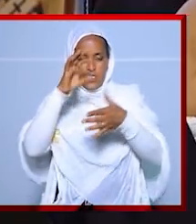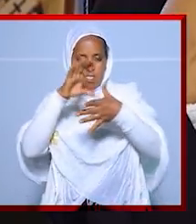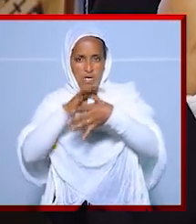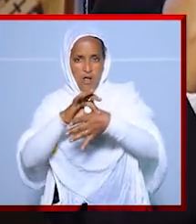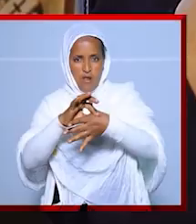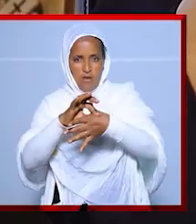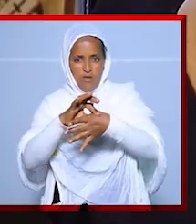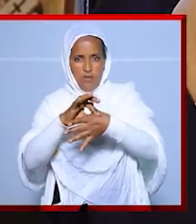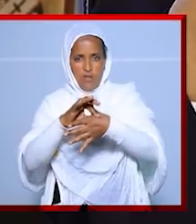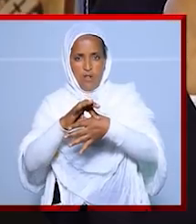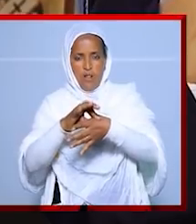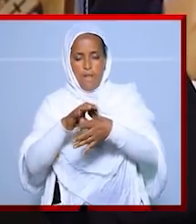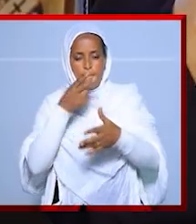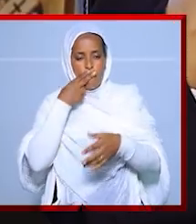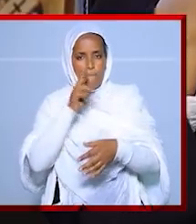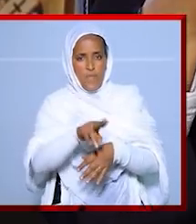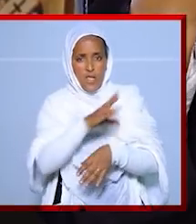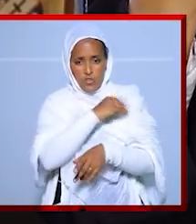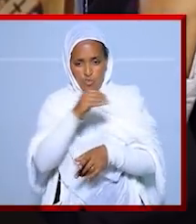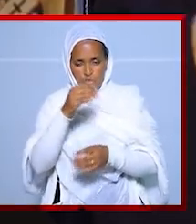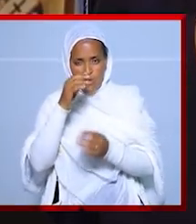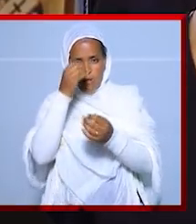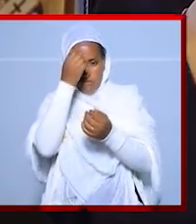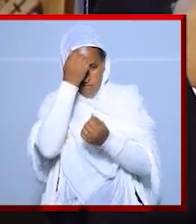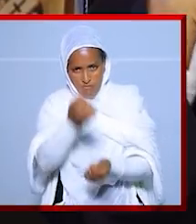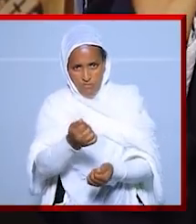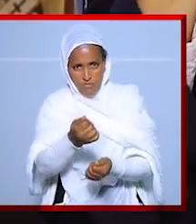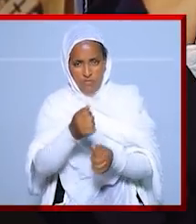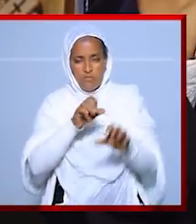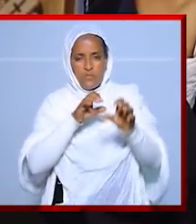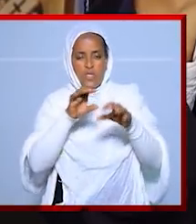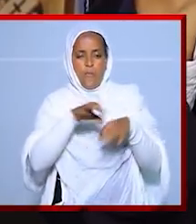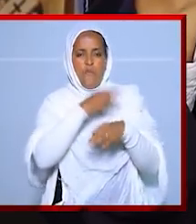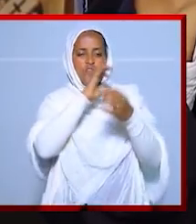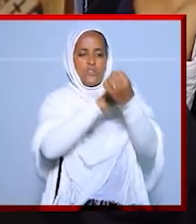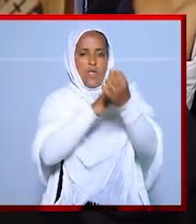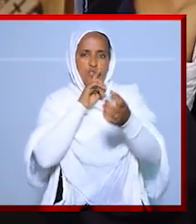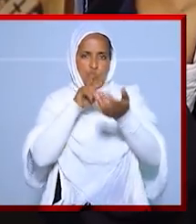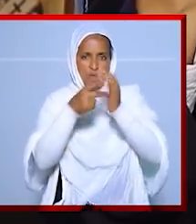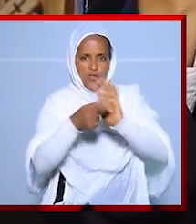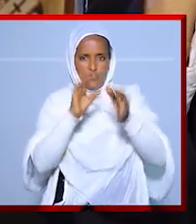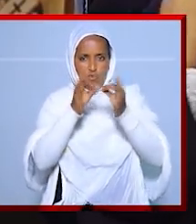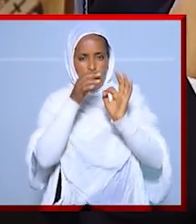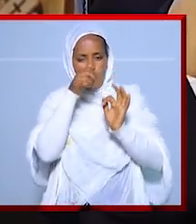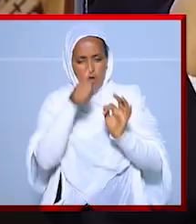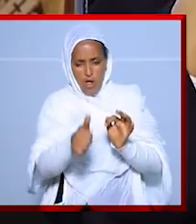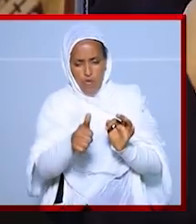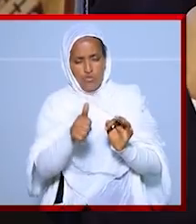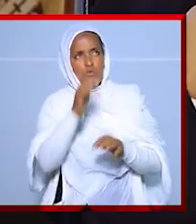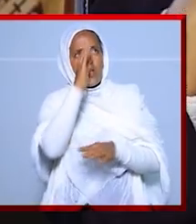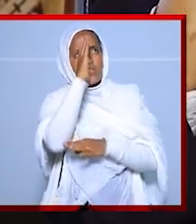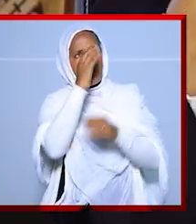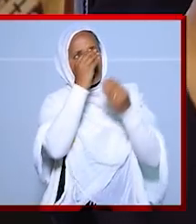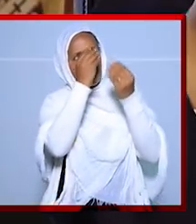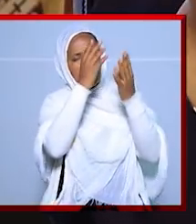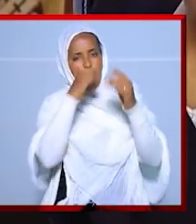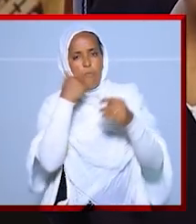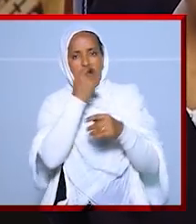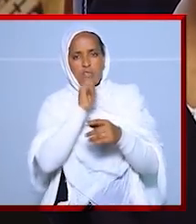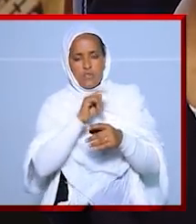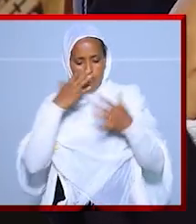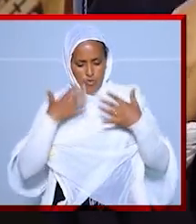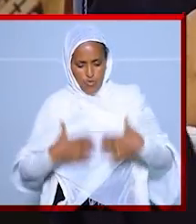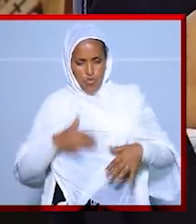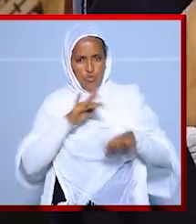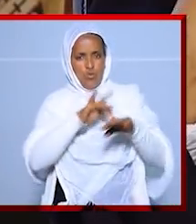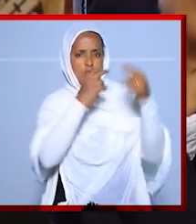ነፍስን ስጋን የሚያዘውና የሚገዛው የመንፈስ ኃይል ነው ማለት ነው። ራሱን ለእግዚአብሔር የሰጠበት ማንነት